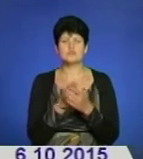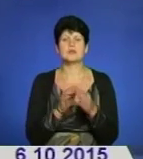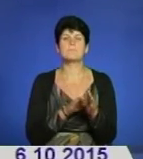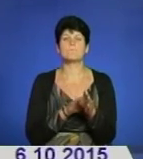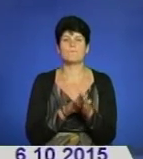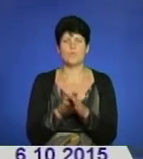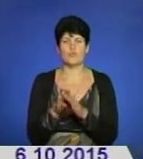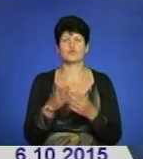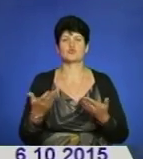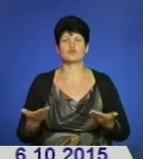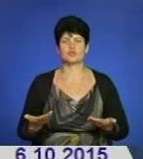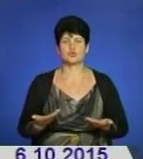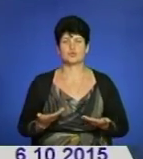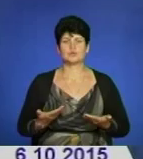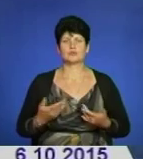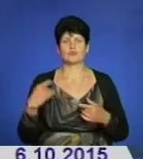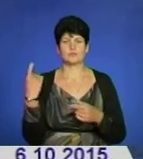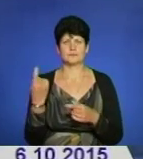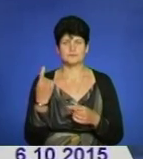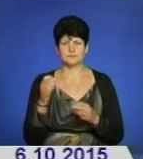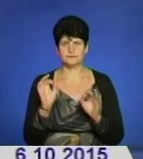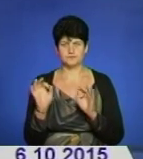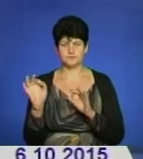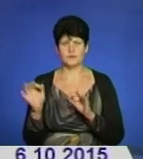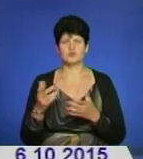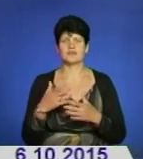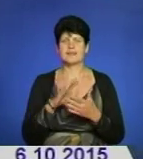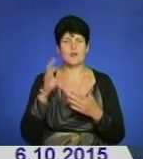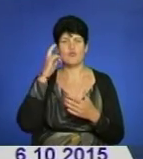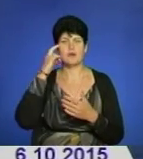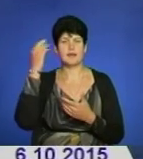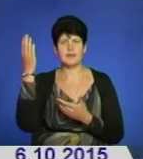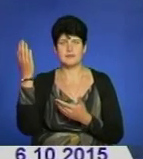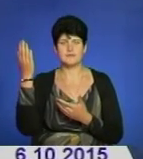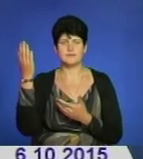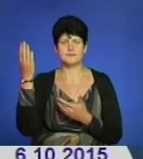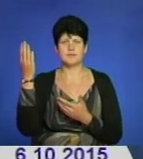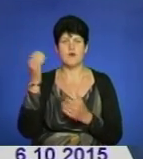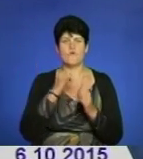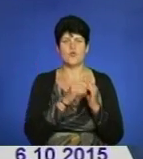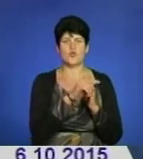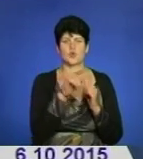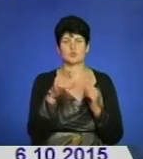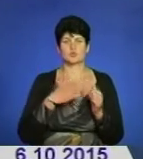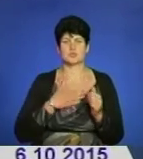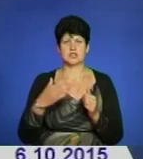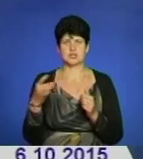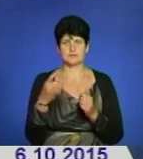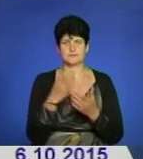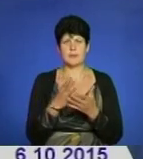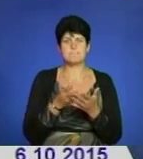повністю живуть життям в області, що вони вже знаходяться не в Києві, а в кожному з наших районів.